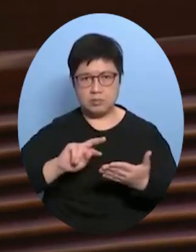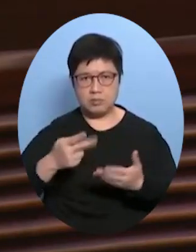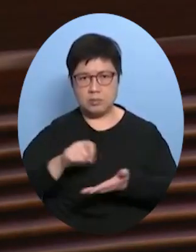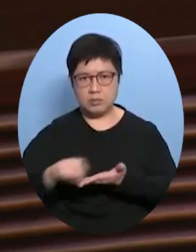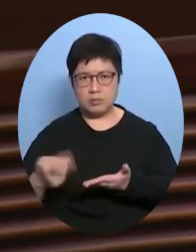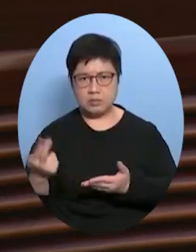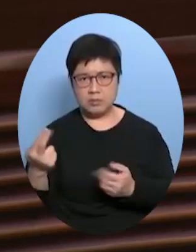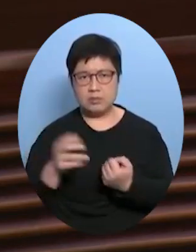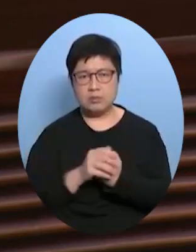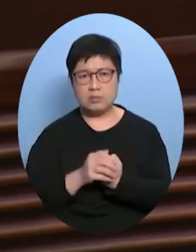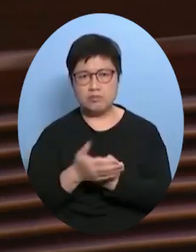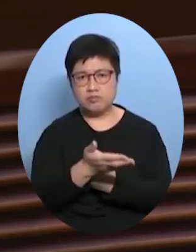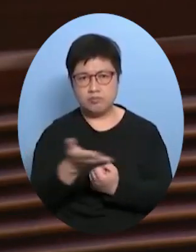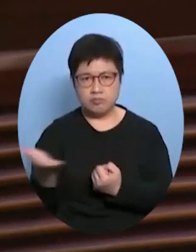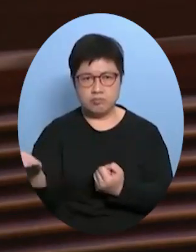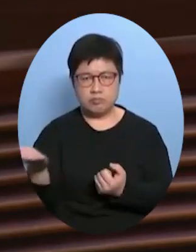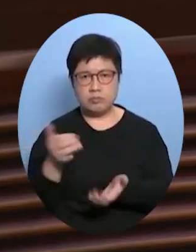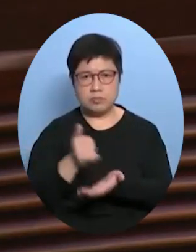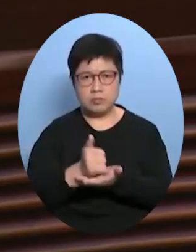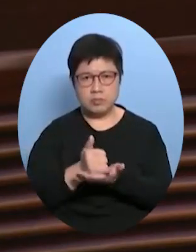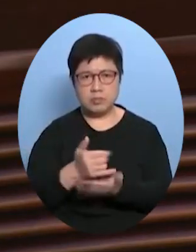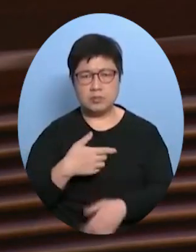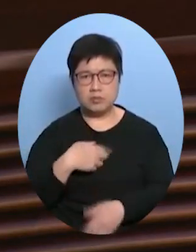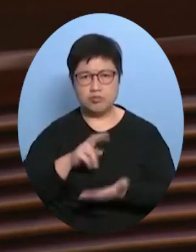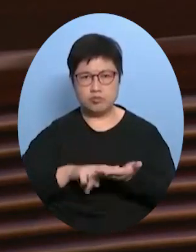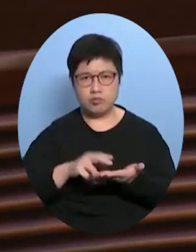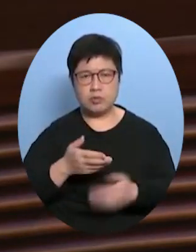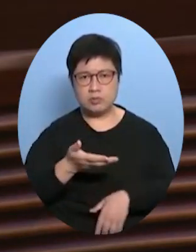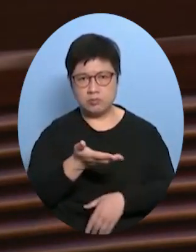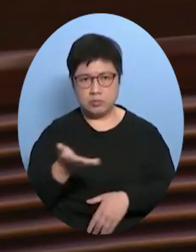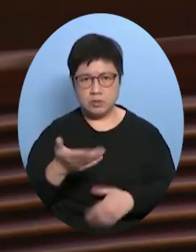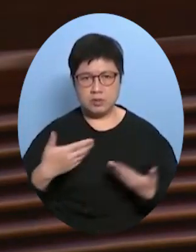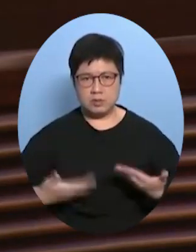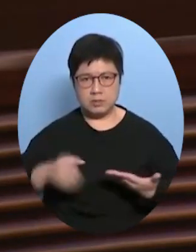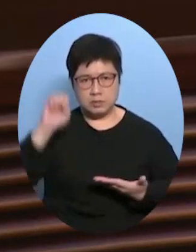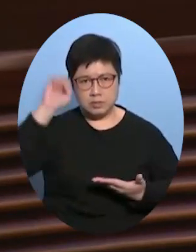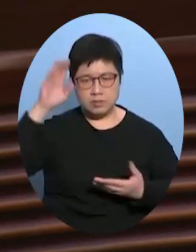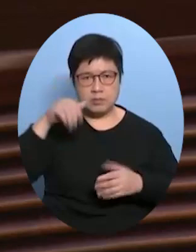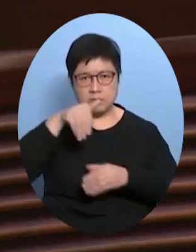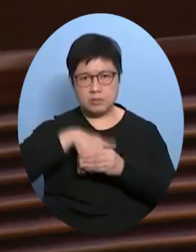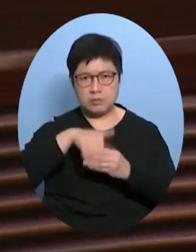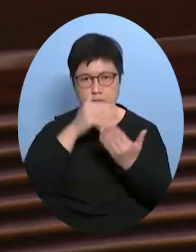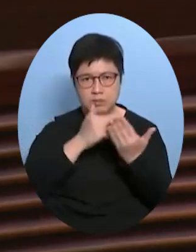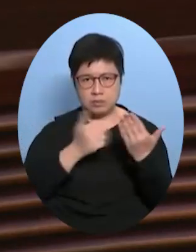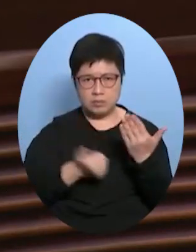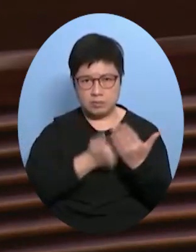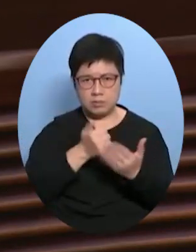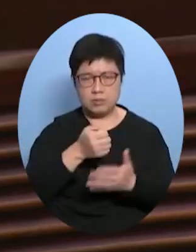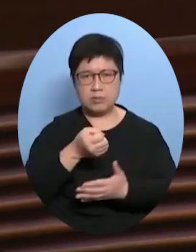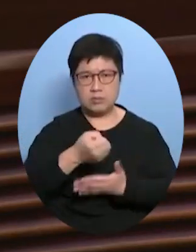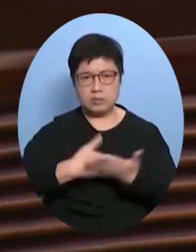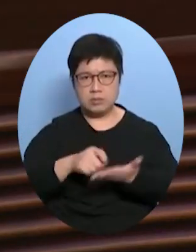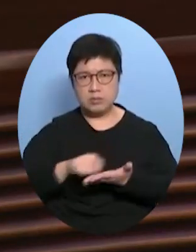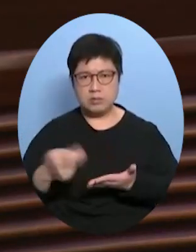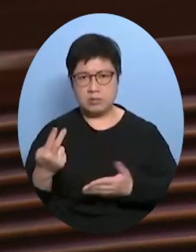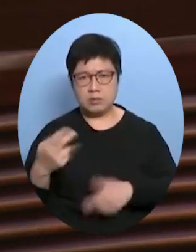案。在座各位，我相信大家對我今日動議完善選舉制度的條例草案都